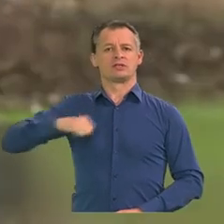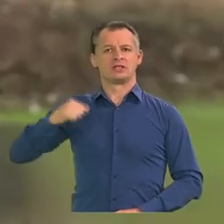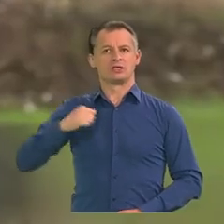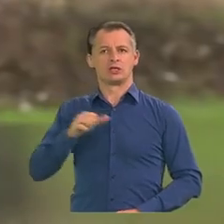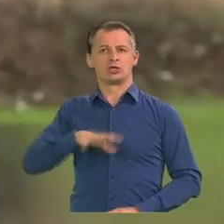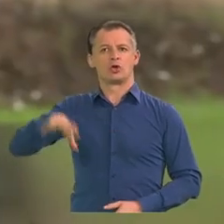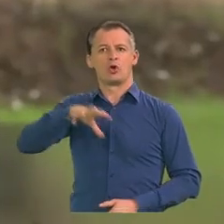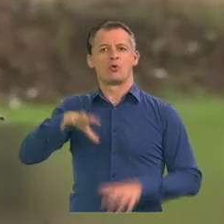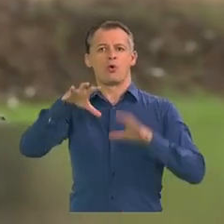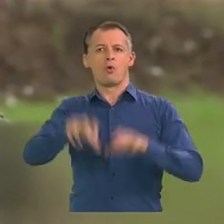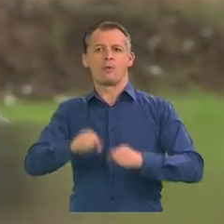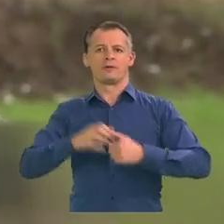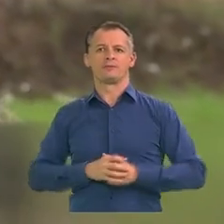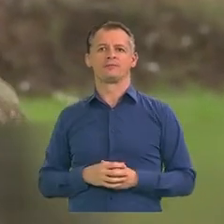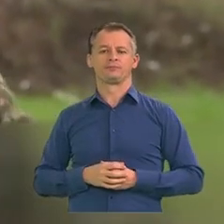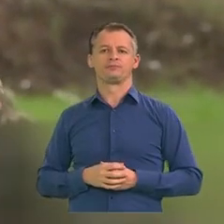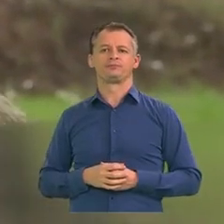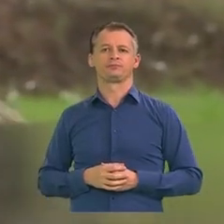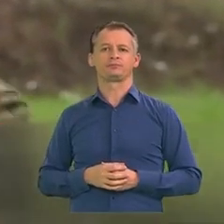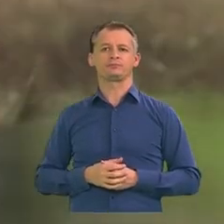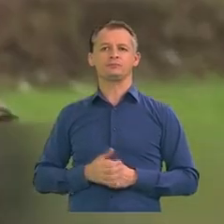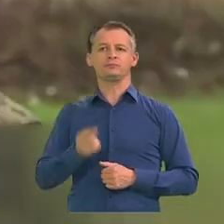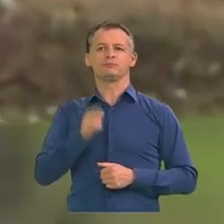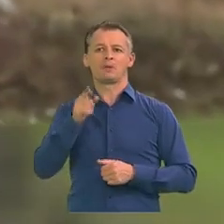Мобилизация такая штука, где особо-то не спрашивают. Конечно,